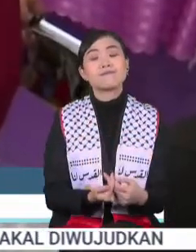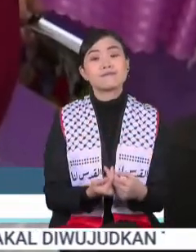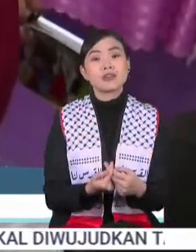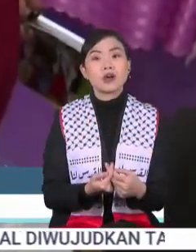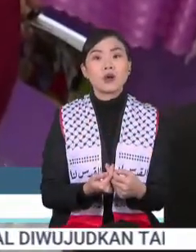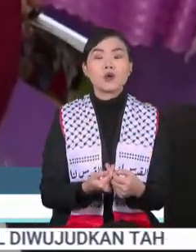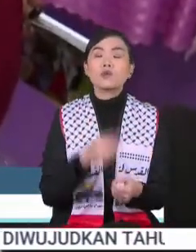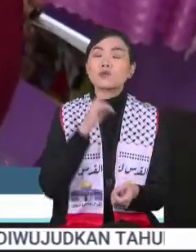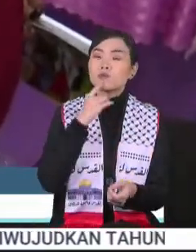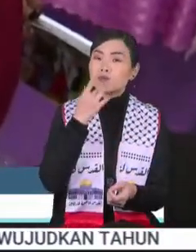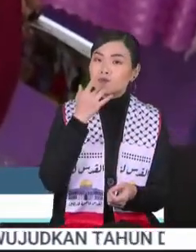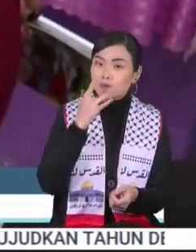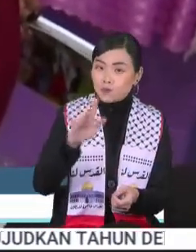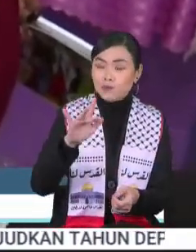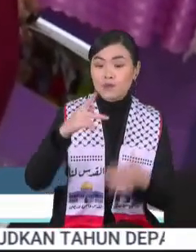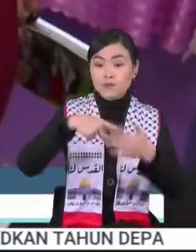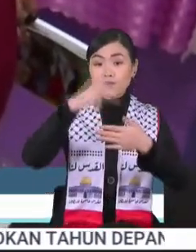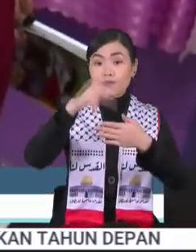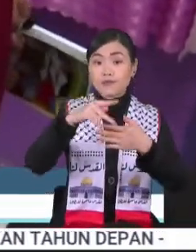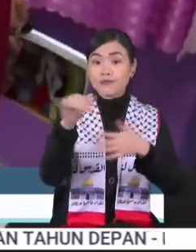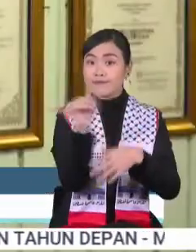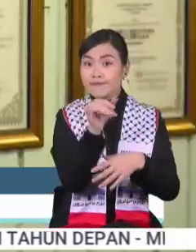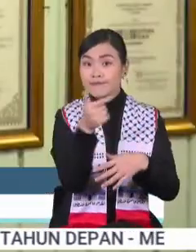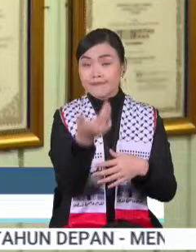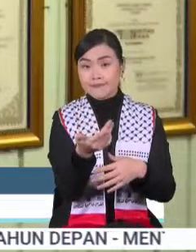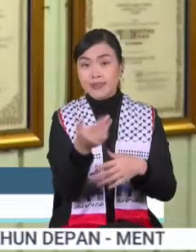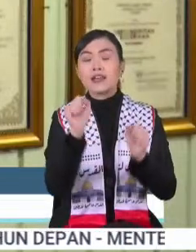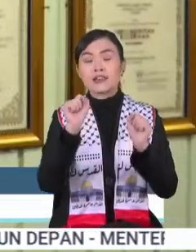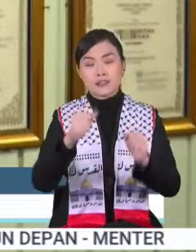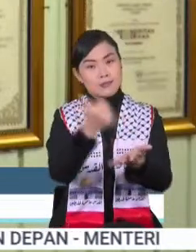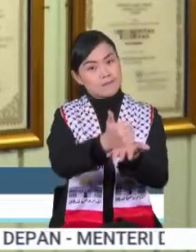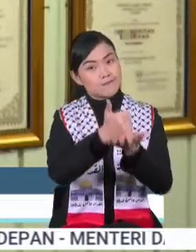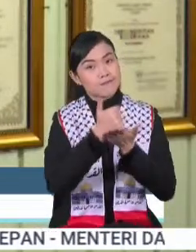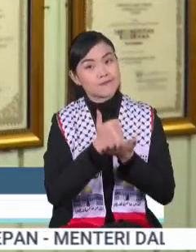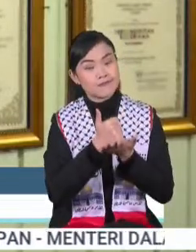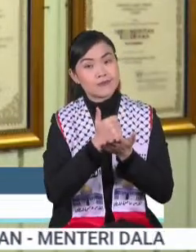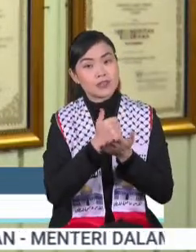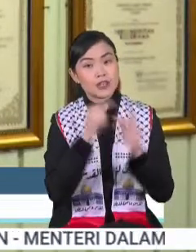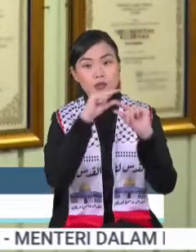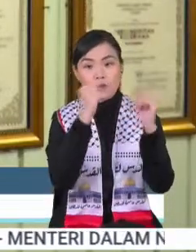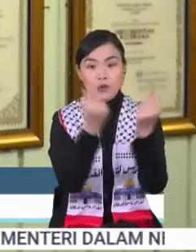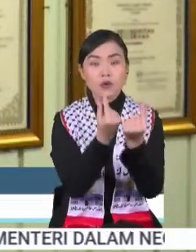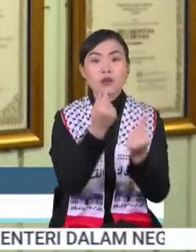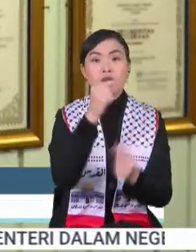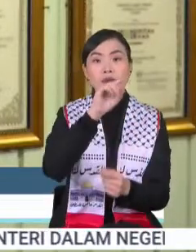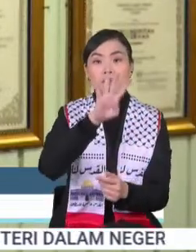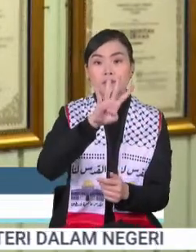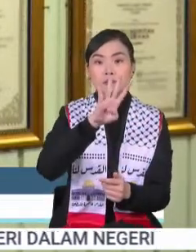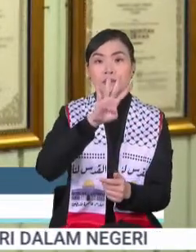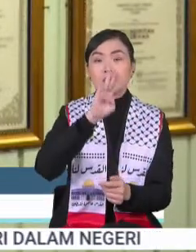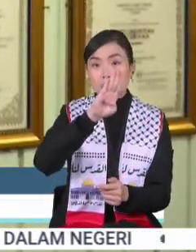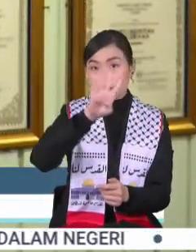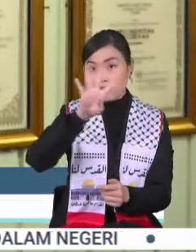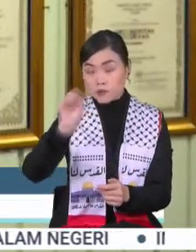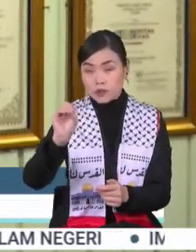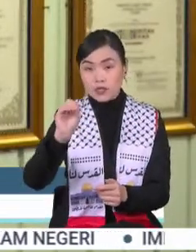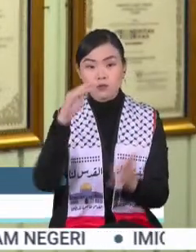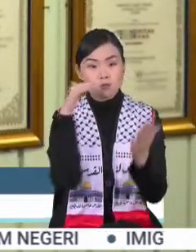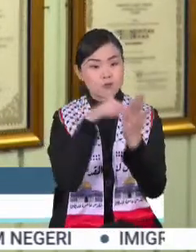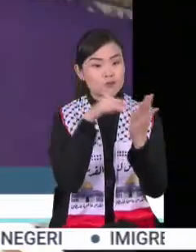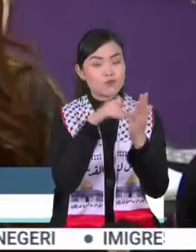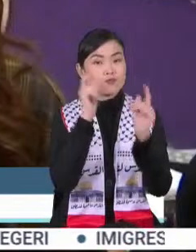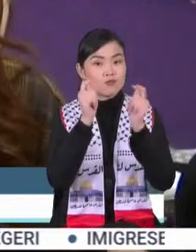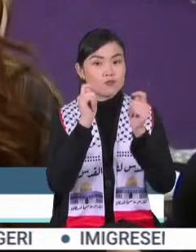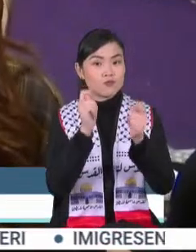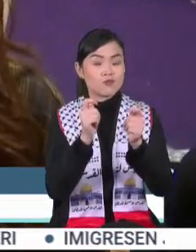Alhamdulillah dengan program sebini dapatembantu golongan B40 untuk menghantar anak belajar di pusat